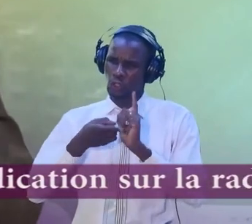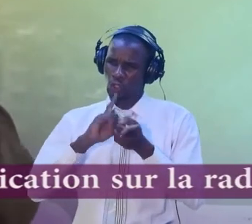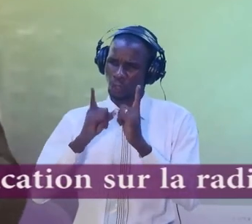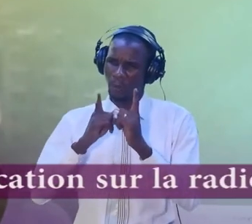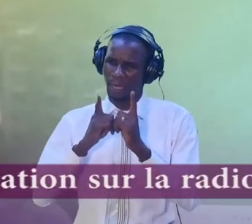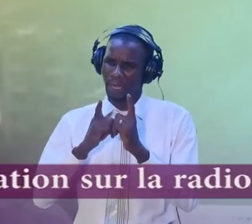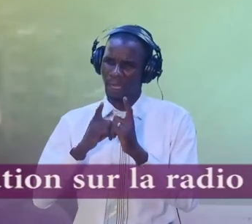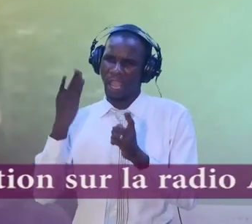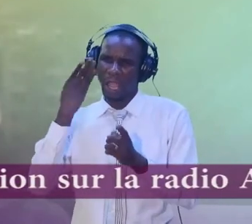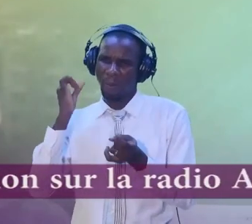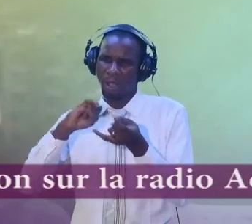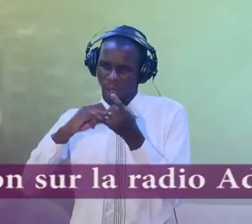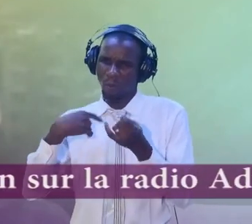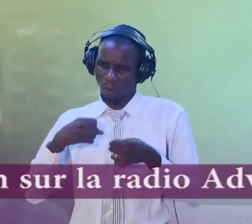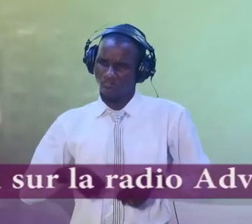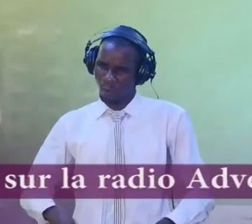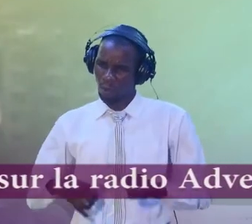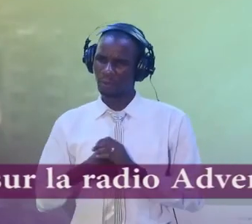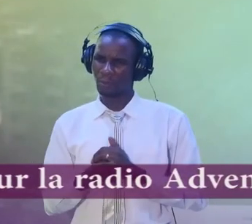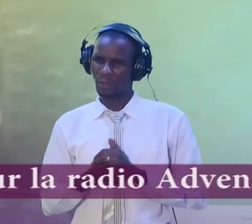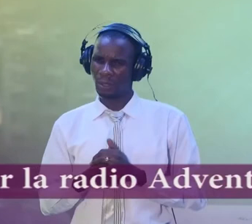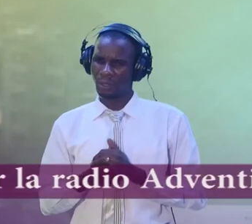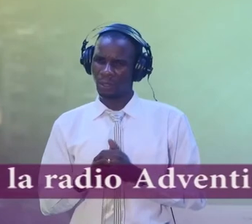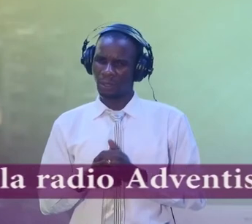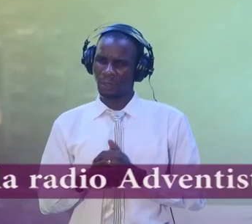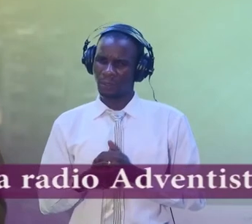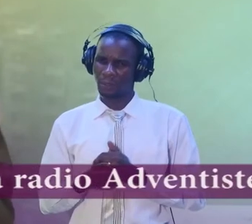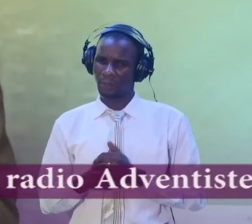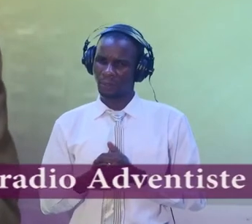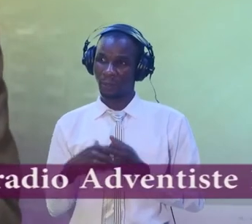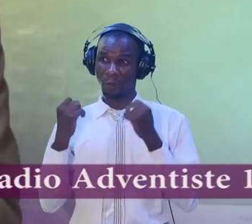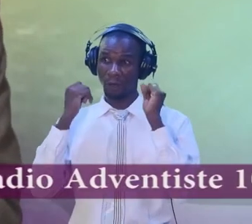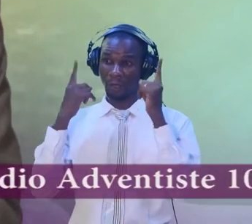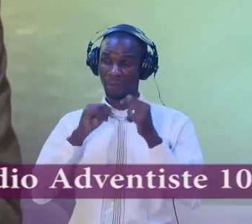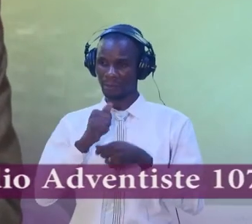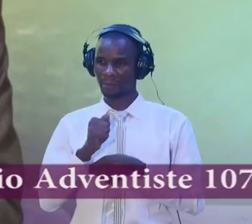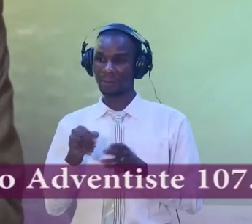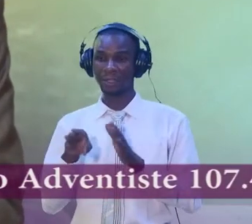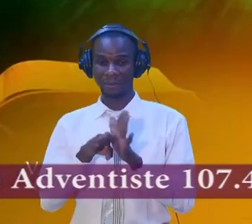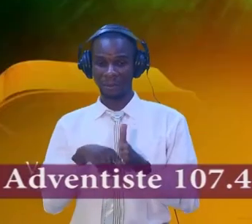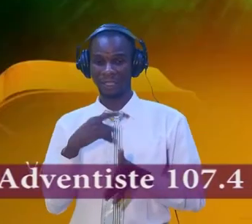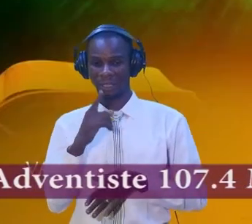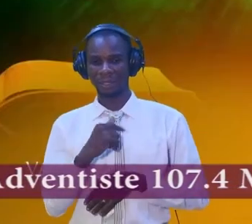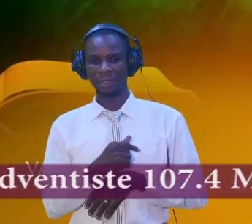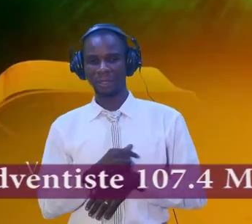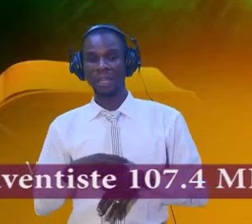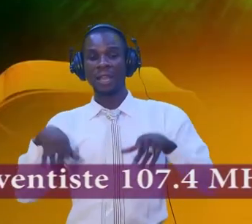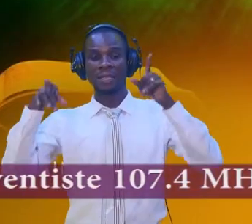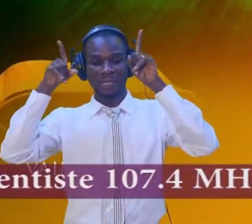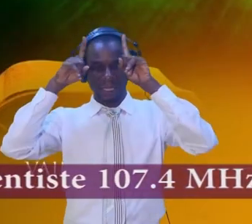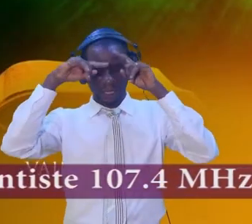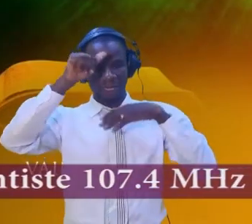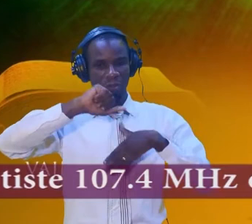Unaweza sema ndio, mimi nimewahi kuongea na mume wangu ambaye alifariki. Usishangae. Biblia inasema